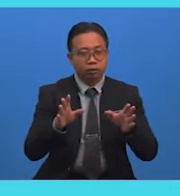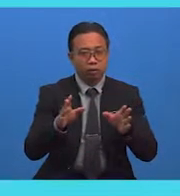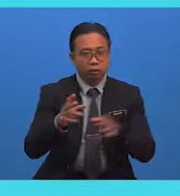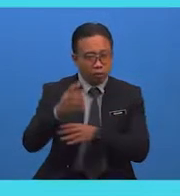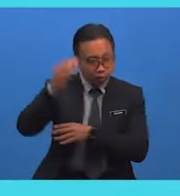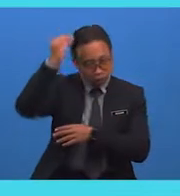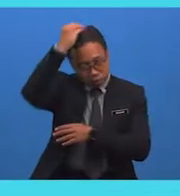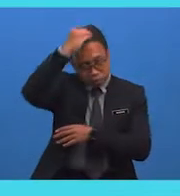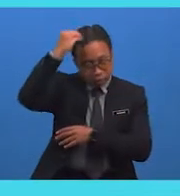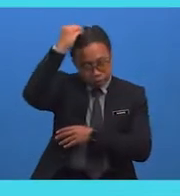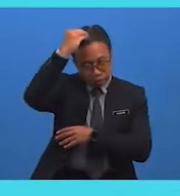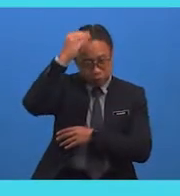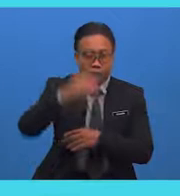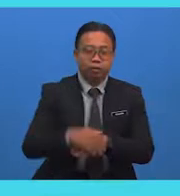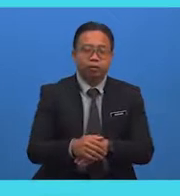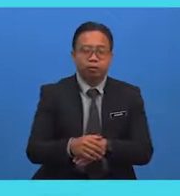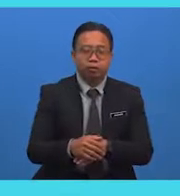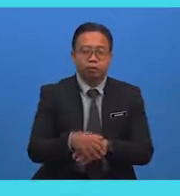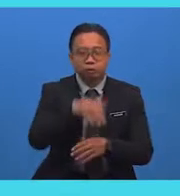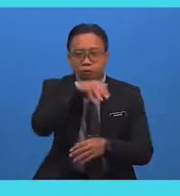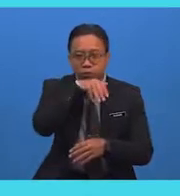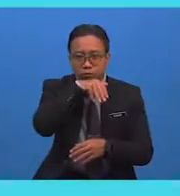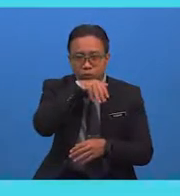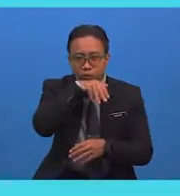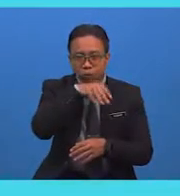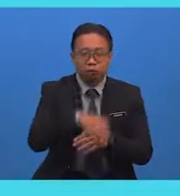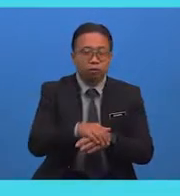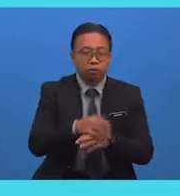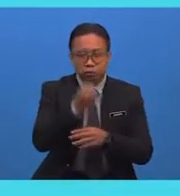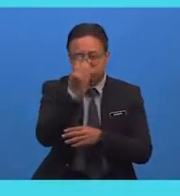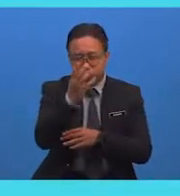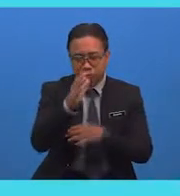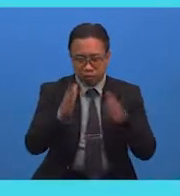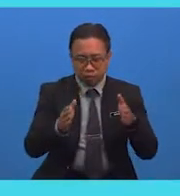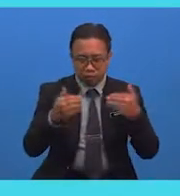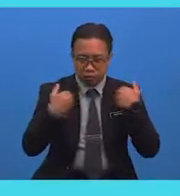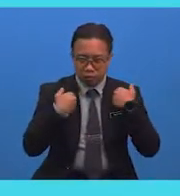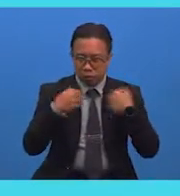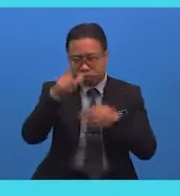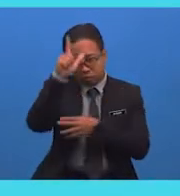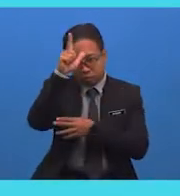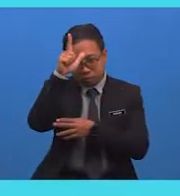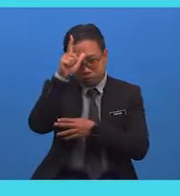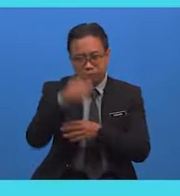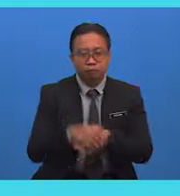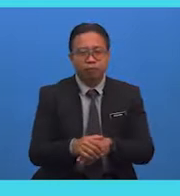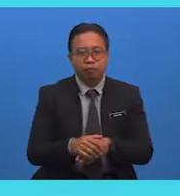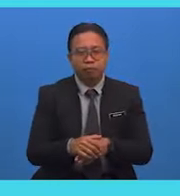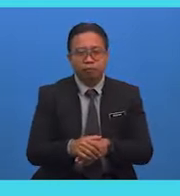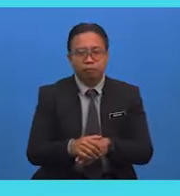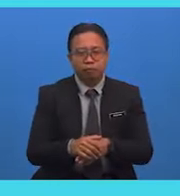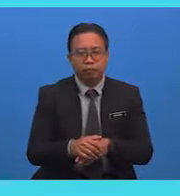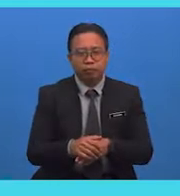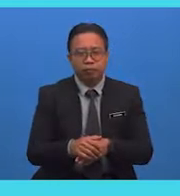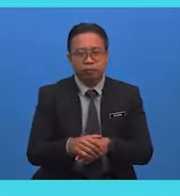Rasulullah sallallahu alaihi wasallam menyebut tentang seorang lelaki yang sedang dalam perjalanan yang jauh